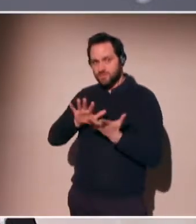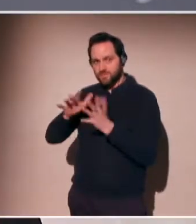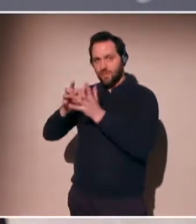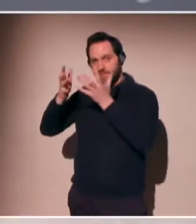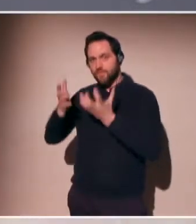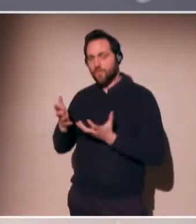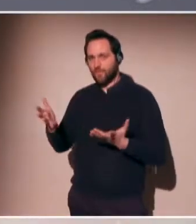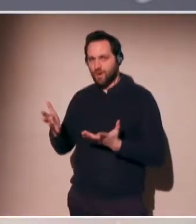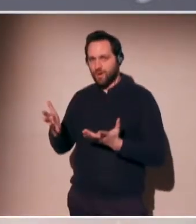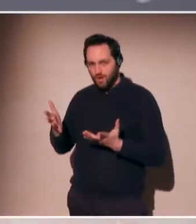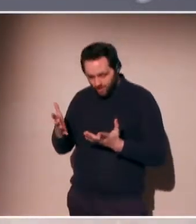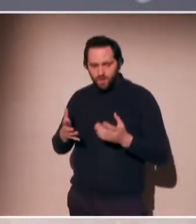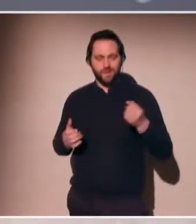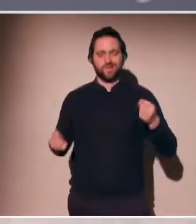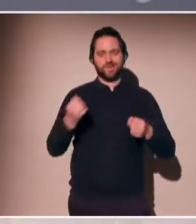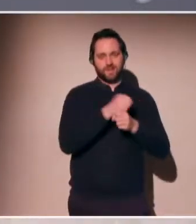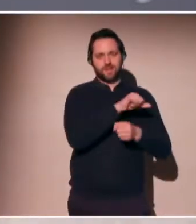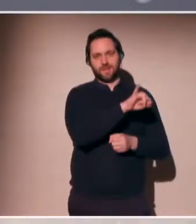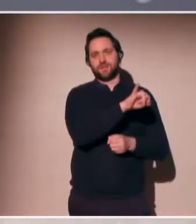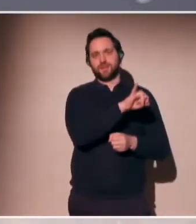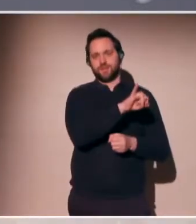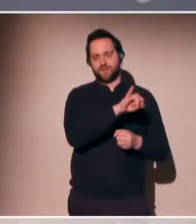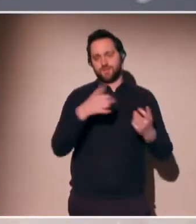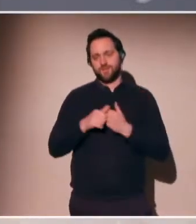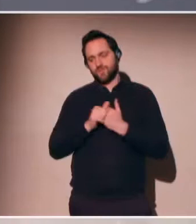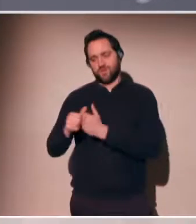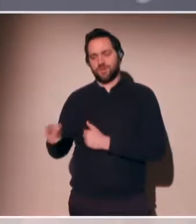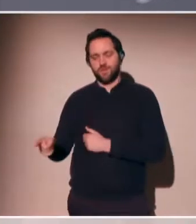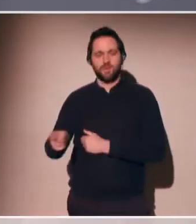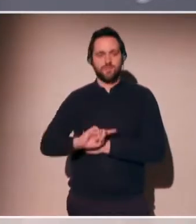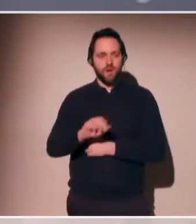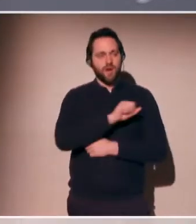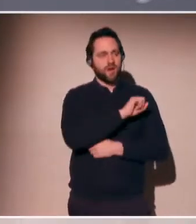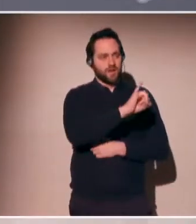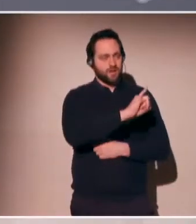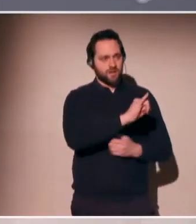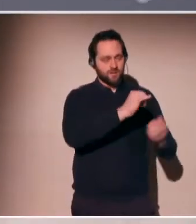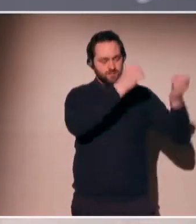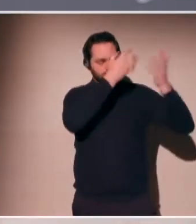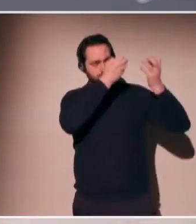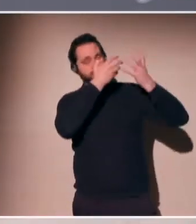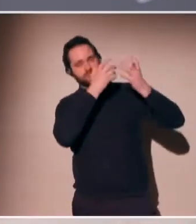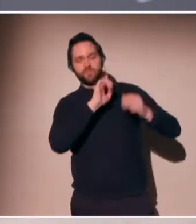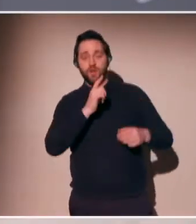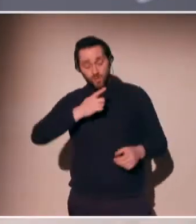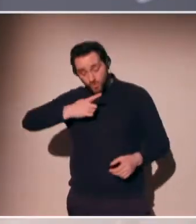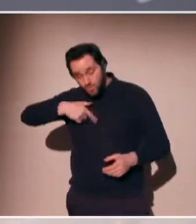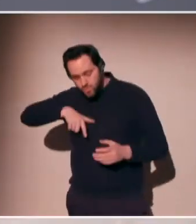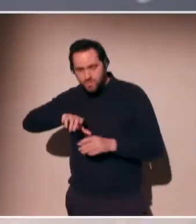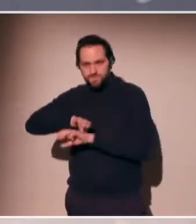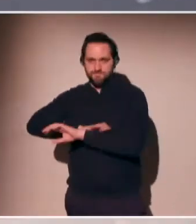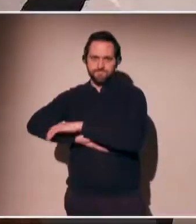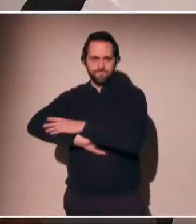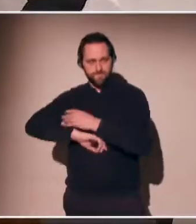que c'est les valeurs de l'intelligence artificielle qui vont s'imposer à nous. Et je crois que ça, c'est vraiment un élément important